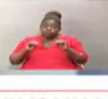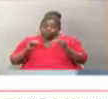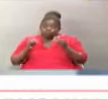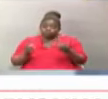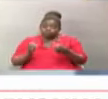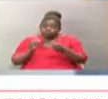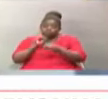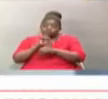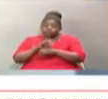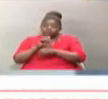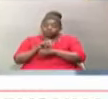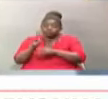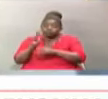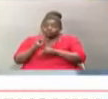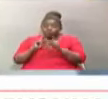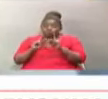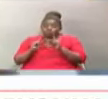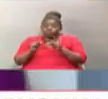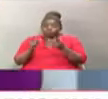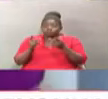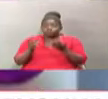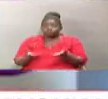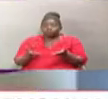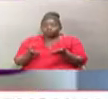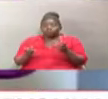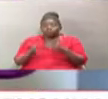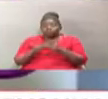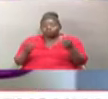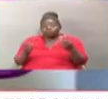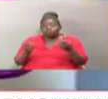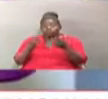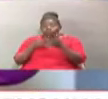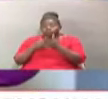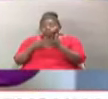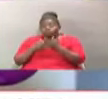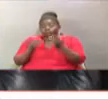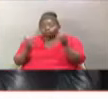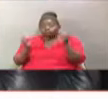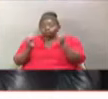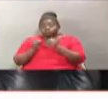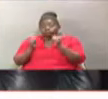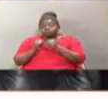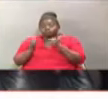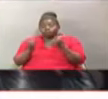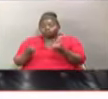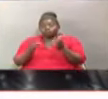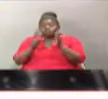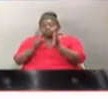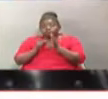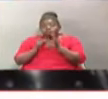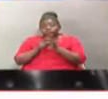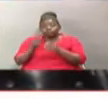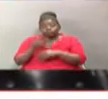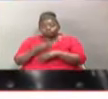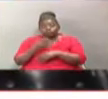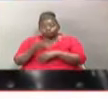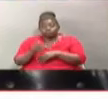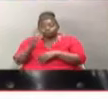nokuteera nokuhabula abantu. Nokutaho hulio kutangira endwara. Ate Dr. Prophetess Agnes